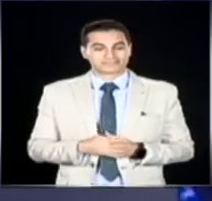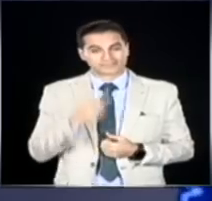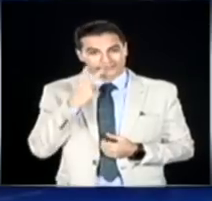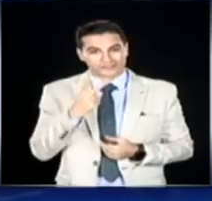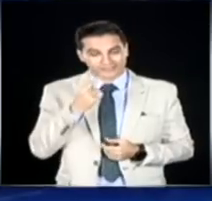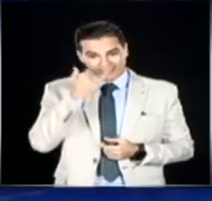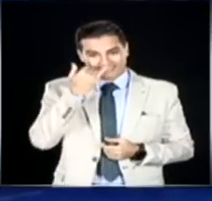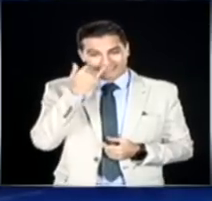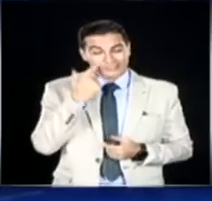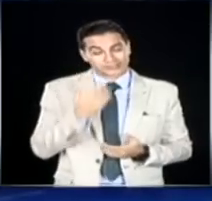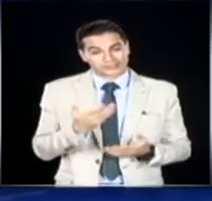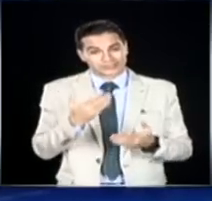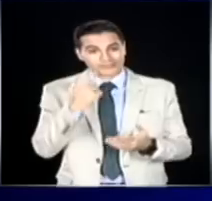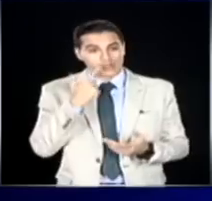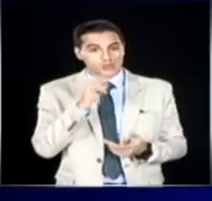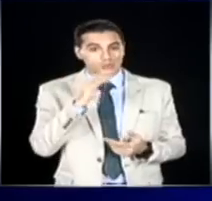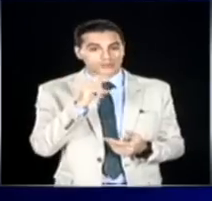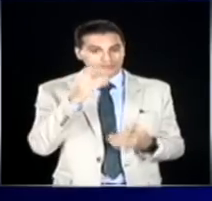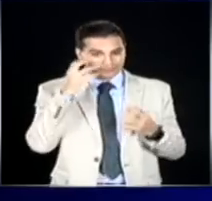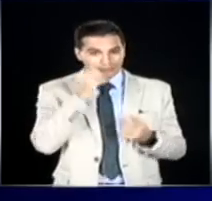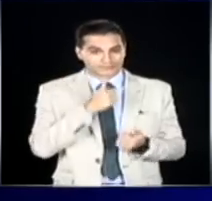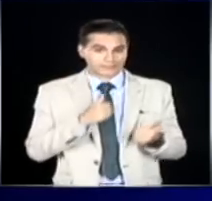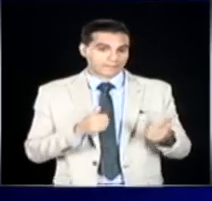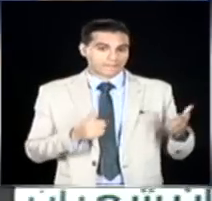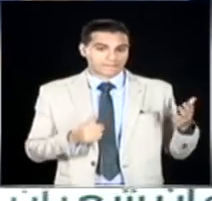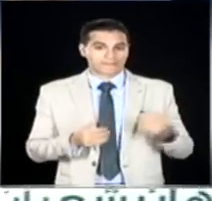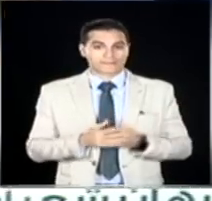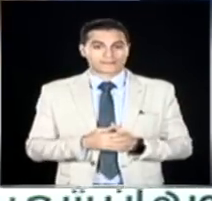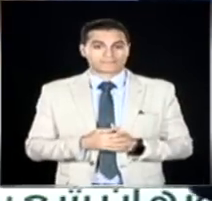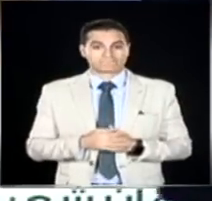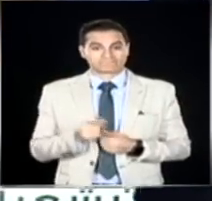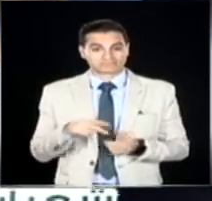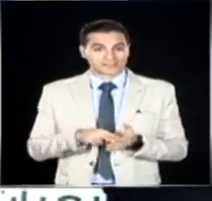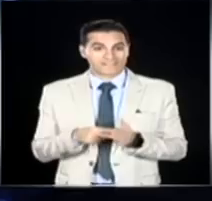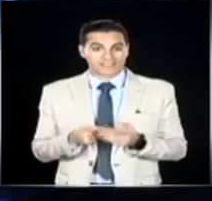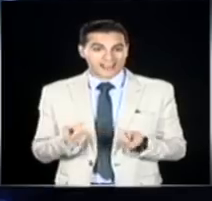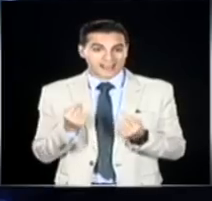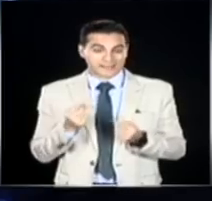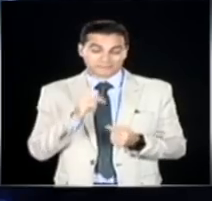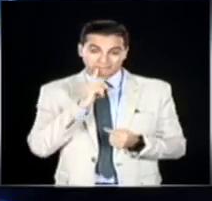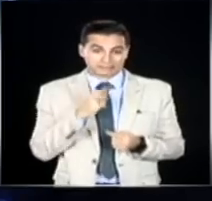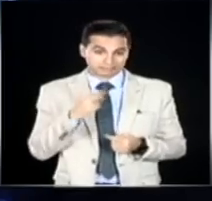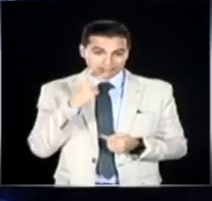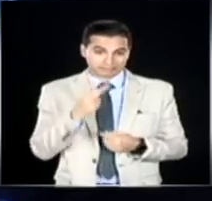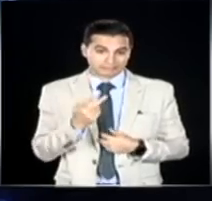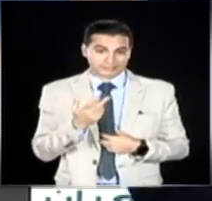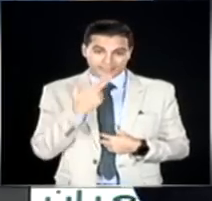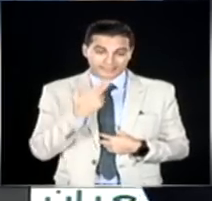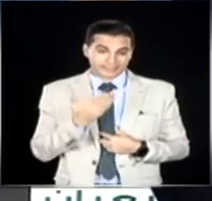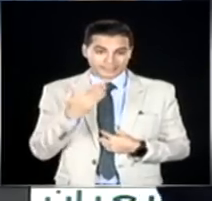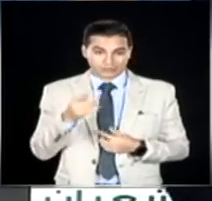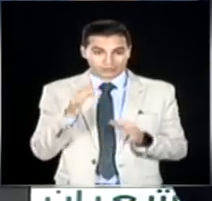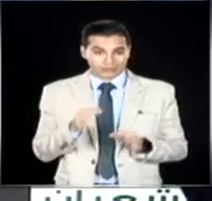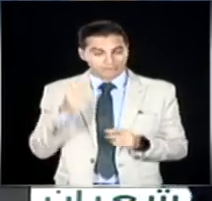طيب نطمن على يوسف هي الحقيقه تصرف غريب شويه منكم ولكن طبعا انتم